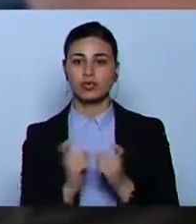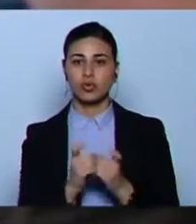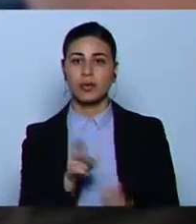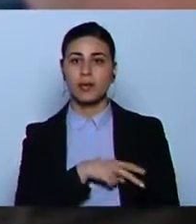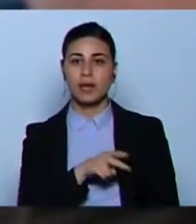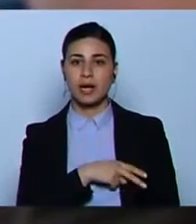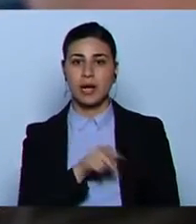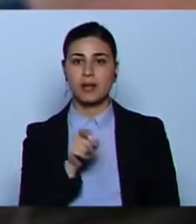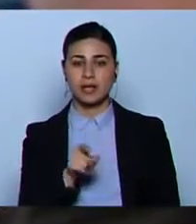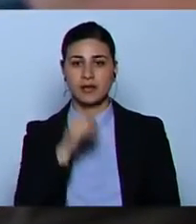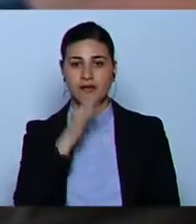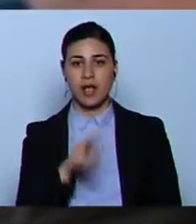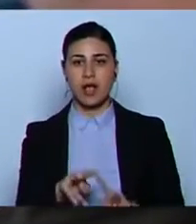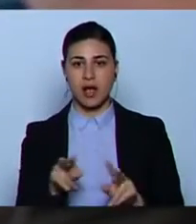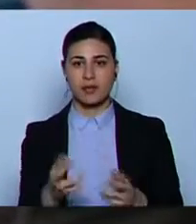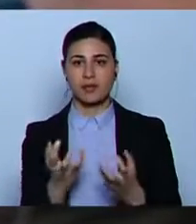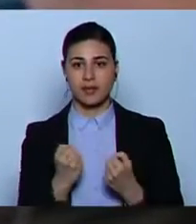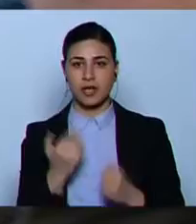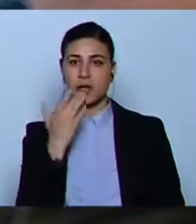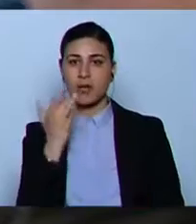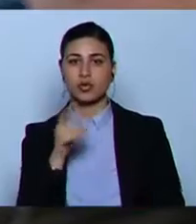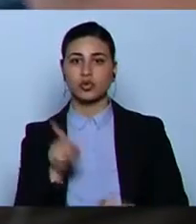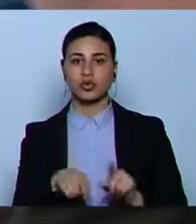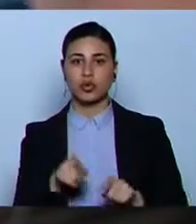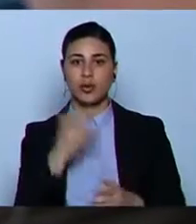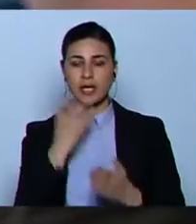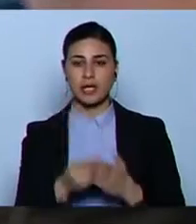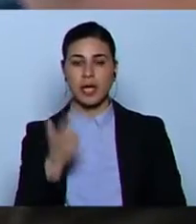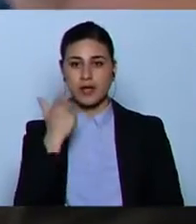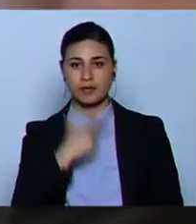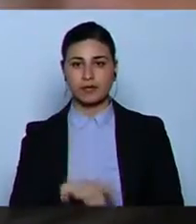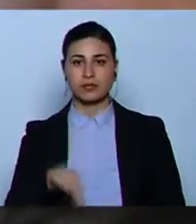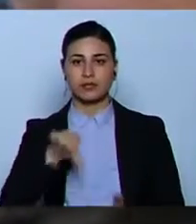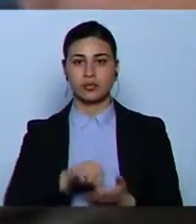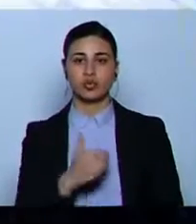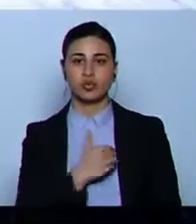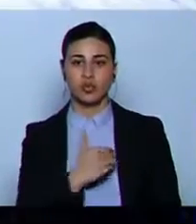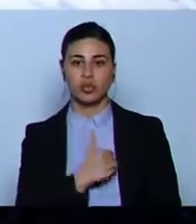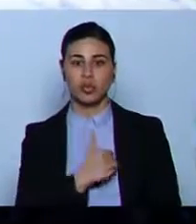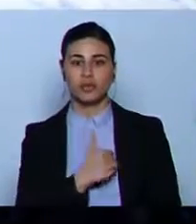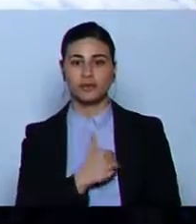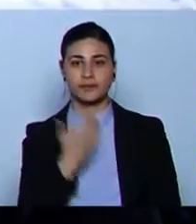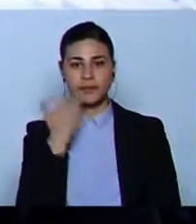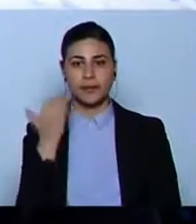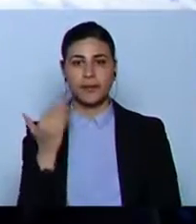პარლამენტის მიკრომოდელი პოლიტიკური ზოგმა თავის პოლიტიკურ ტრამპლინას უნდა და გამოეყენებინა ვთქვათ